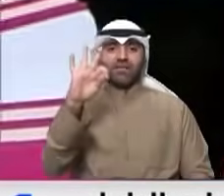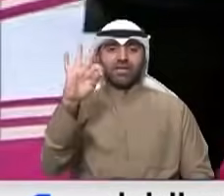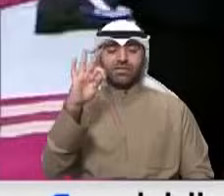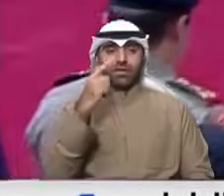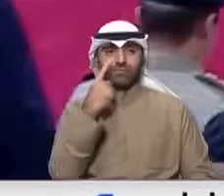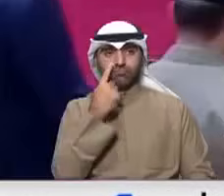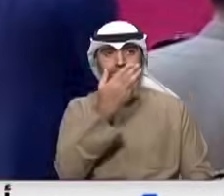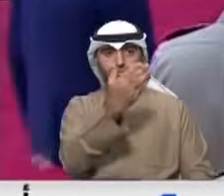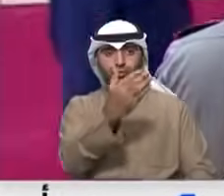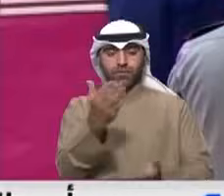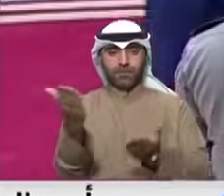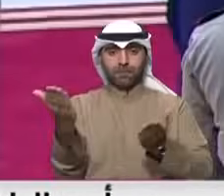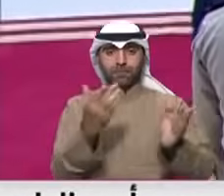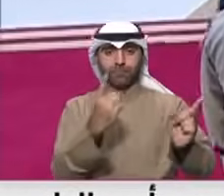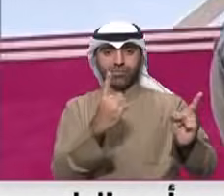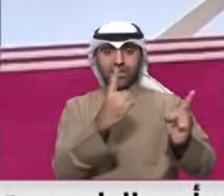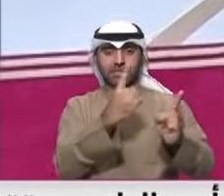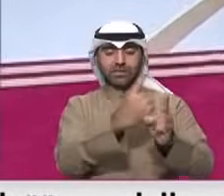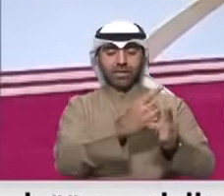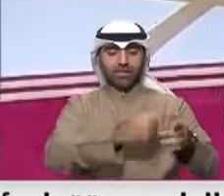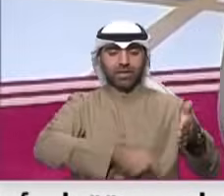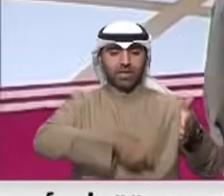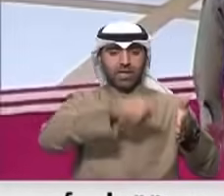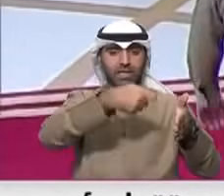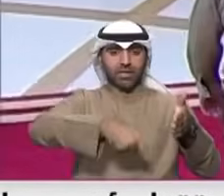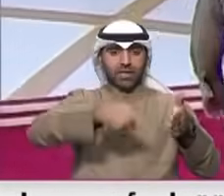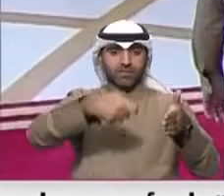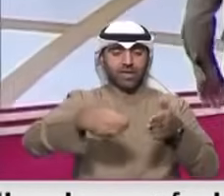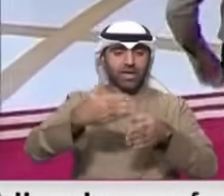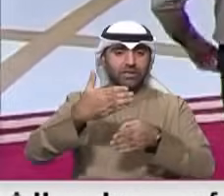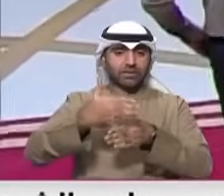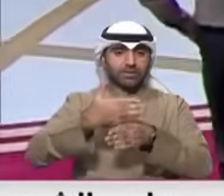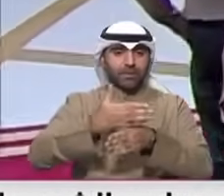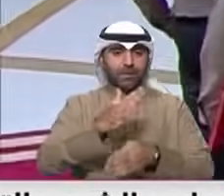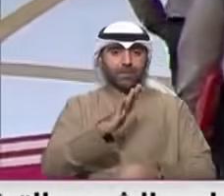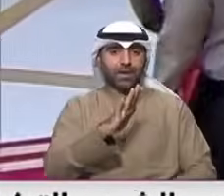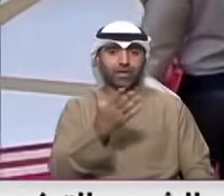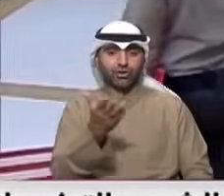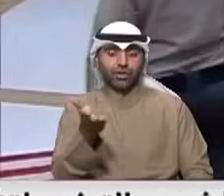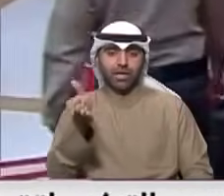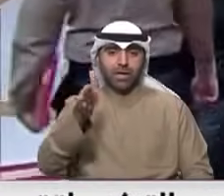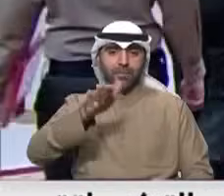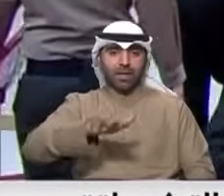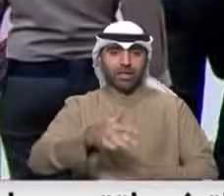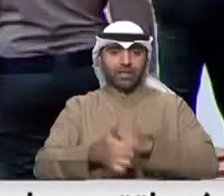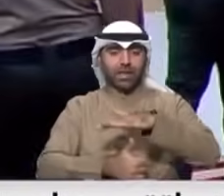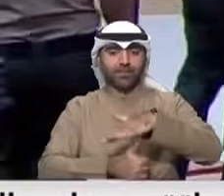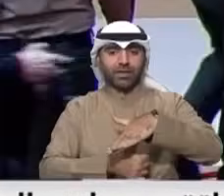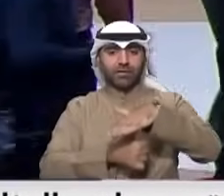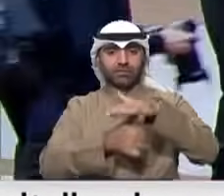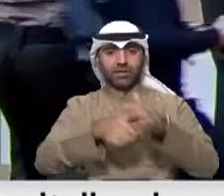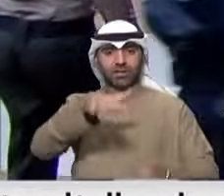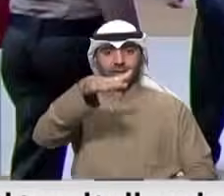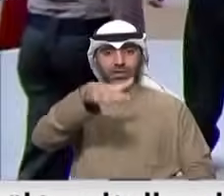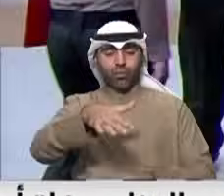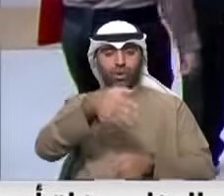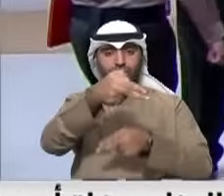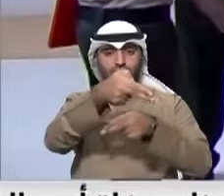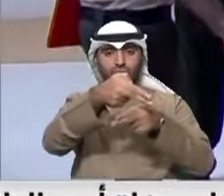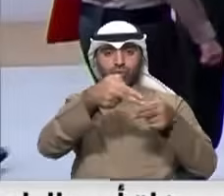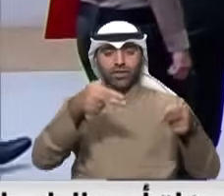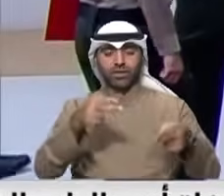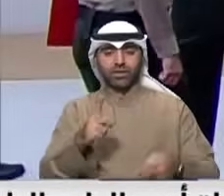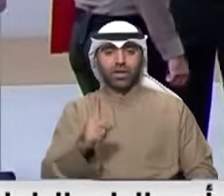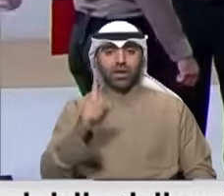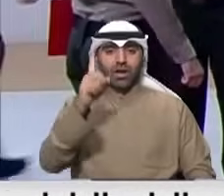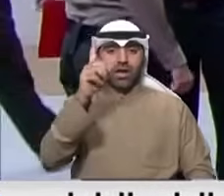حيث قام بتقديم واجب العزاء في وفاه فقيد الوطن المغفور له باذن الله تعالى حضره صاحب السمو امير البلاد